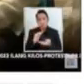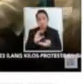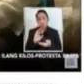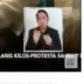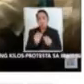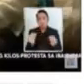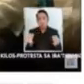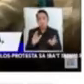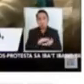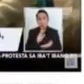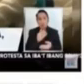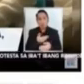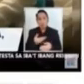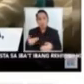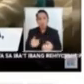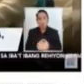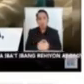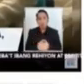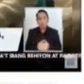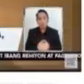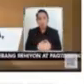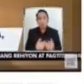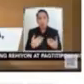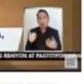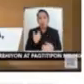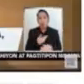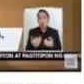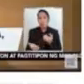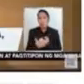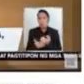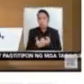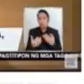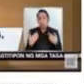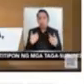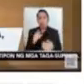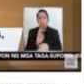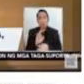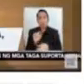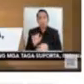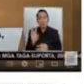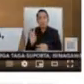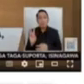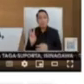While the global prospects were bleak, our economy posted a 7.6% growth in